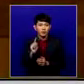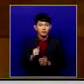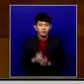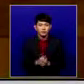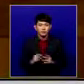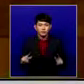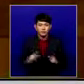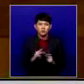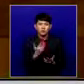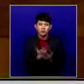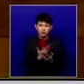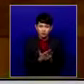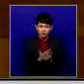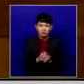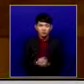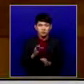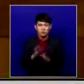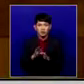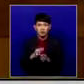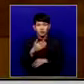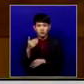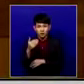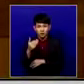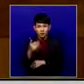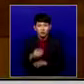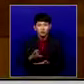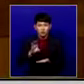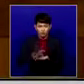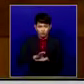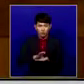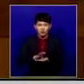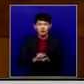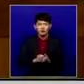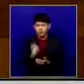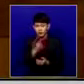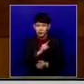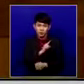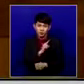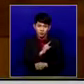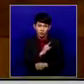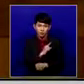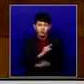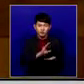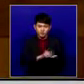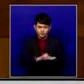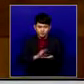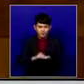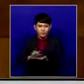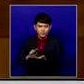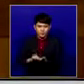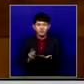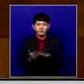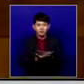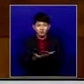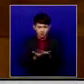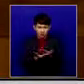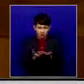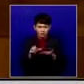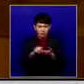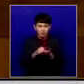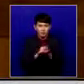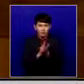งการคลังแบงก์ชาติเสนองบประมาณและผู้ที่เกี่ยวข้องก็จะรับเอาสิ่งเหล่านี้ไปพิจารณาปรับปรุงทุ